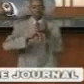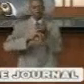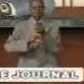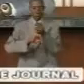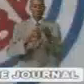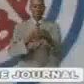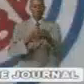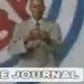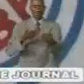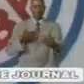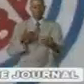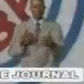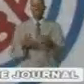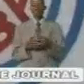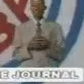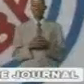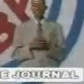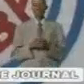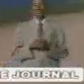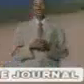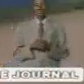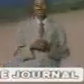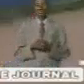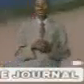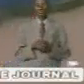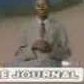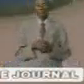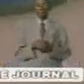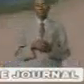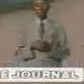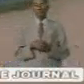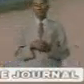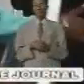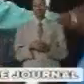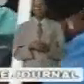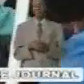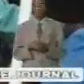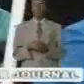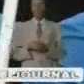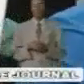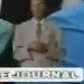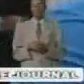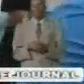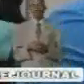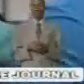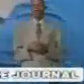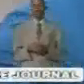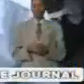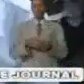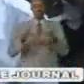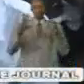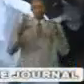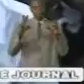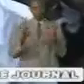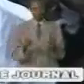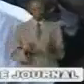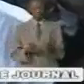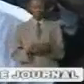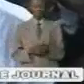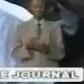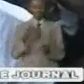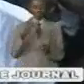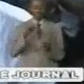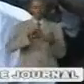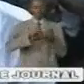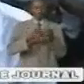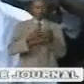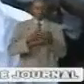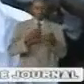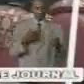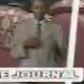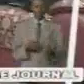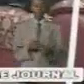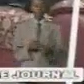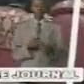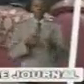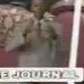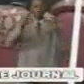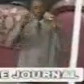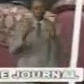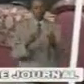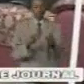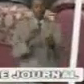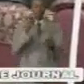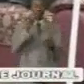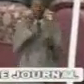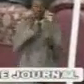reportage. Non au mariage précoce des filles, non à la discrimination et aux violences faites aux filles, oui à l'éducation des